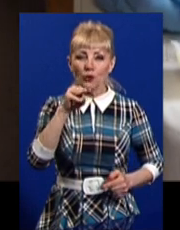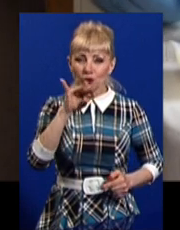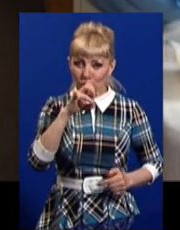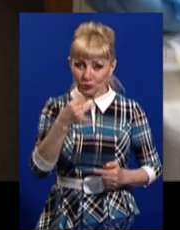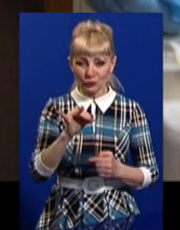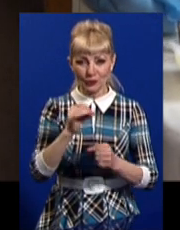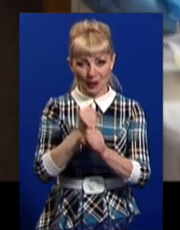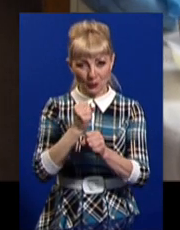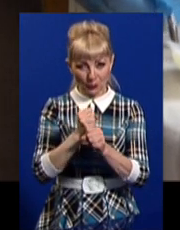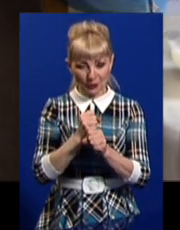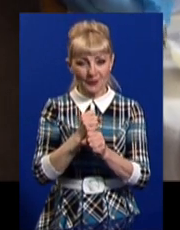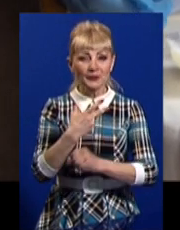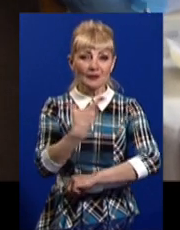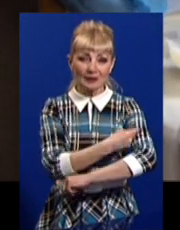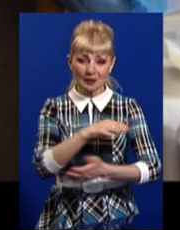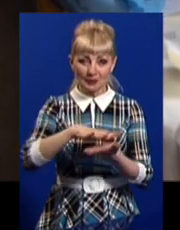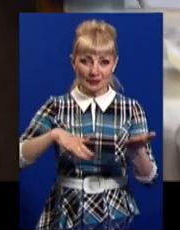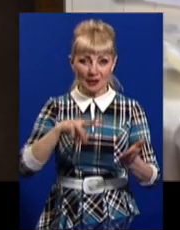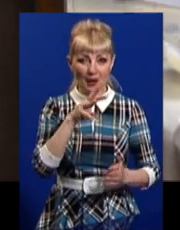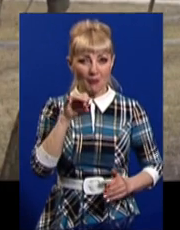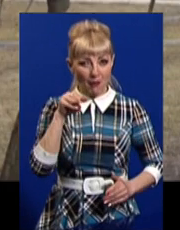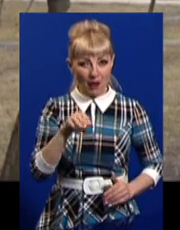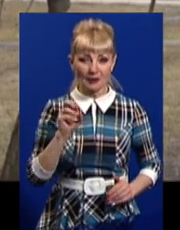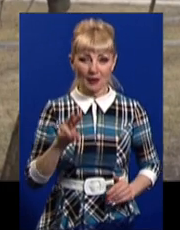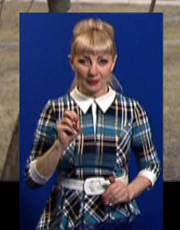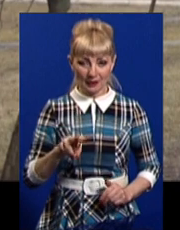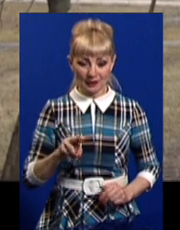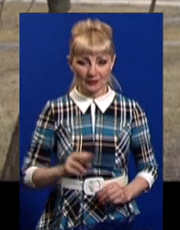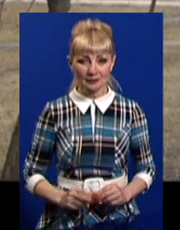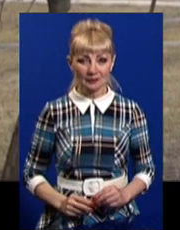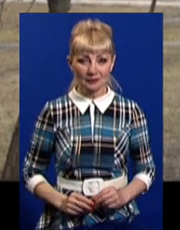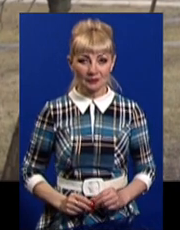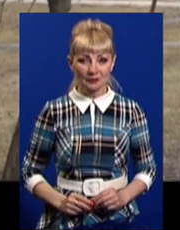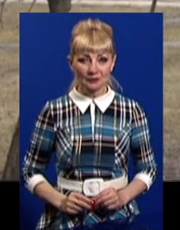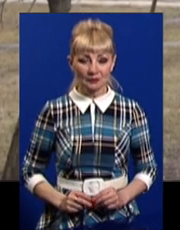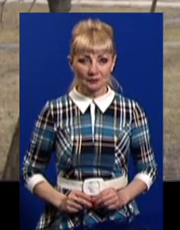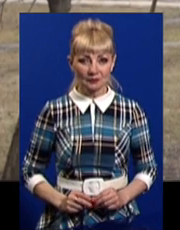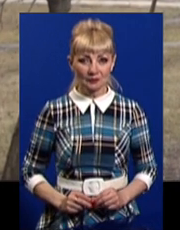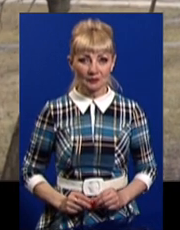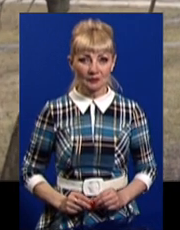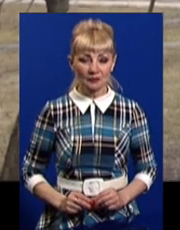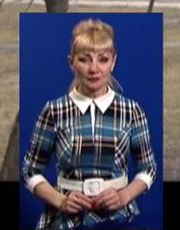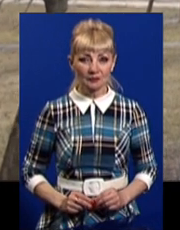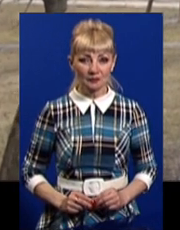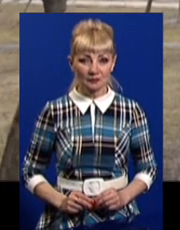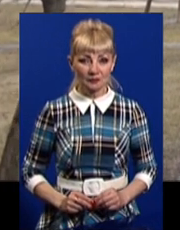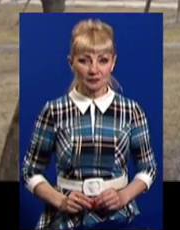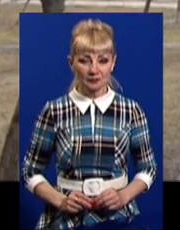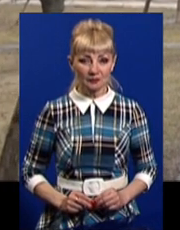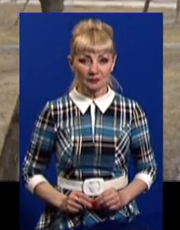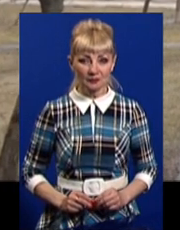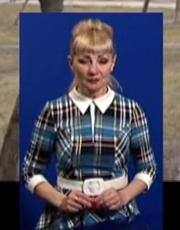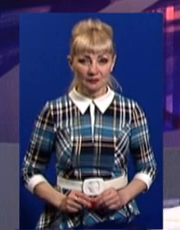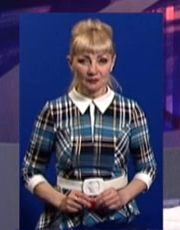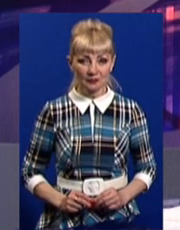Держпродспоживслужби. Вакцинація триватиме протягом березня-квітня. Юлія Губська, Юрій Лавриненко. Новини ЮА Харків.